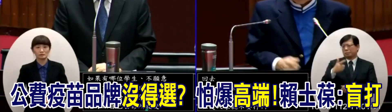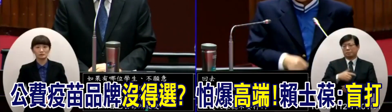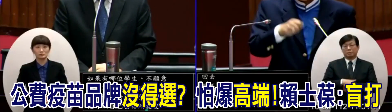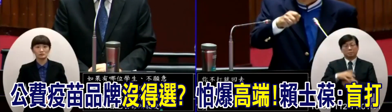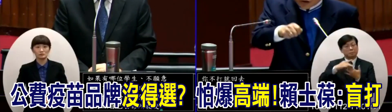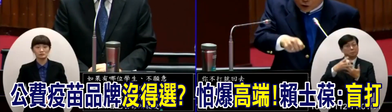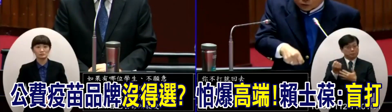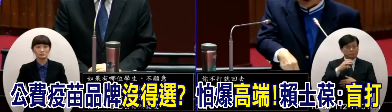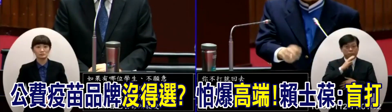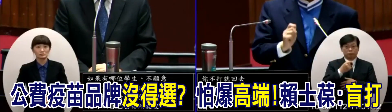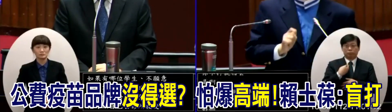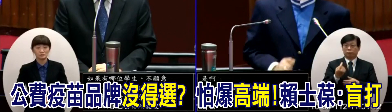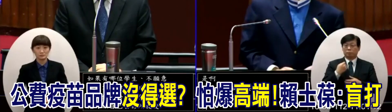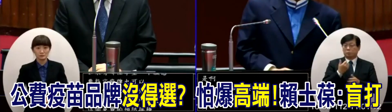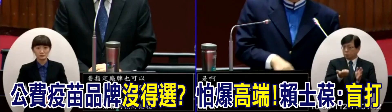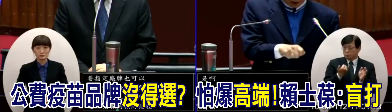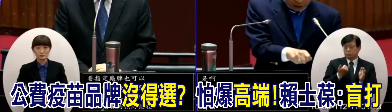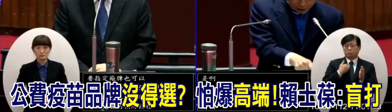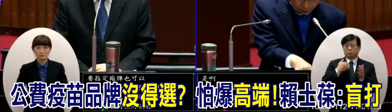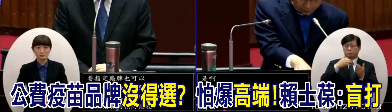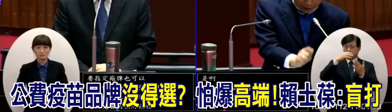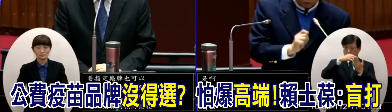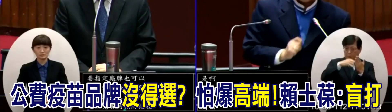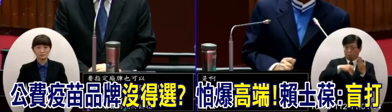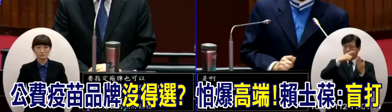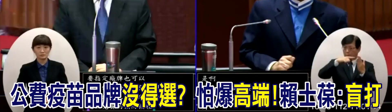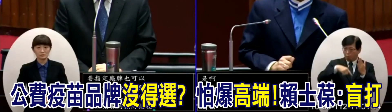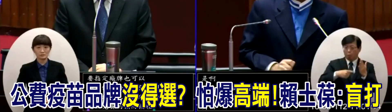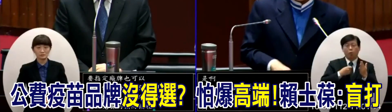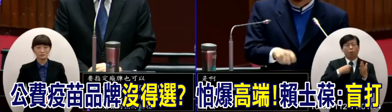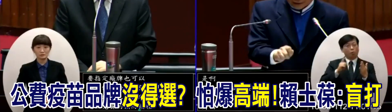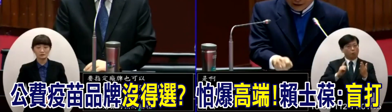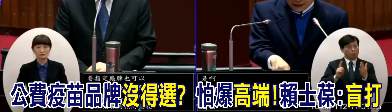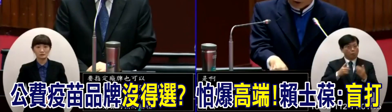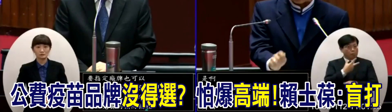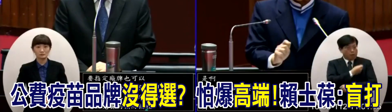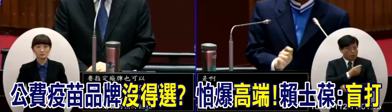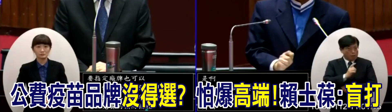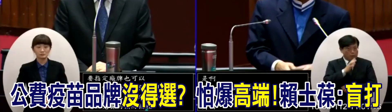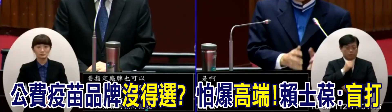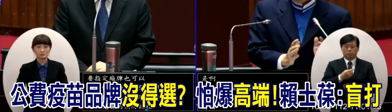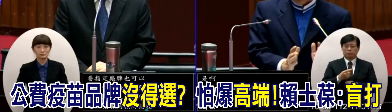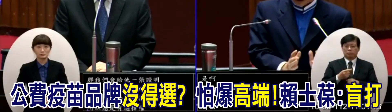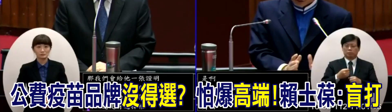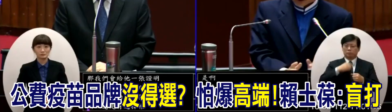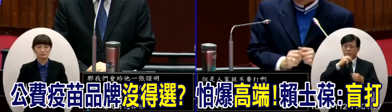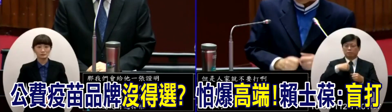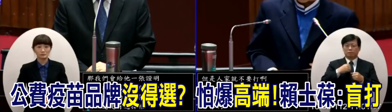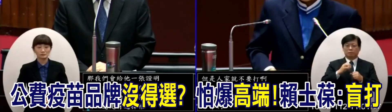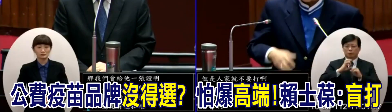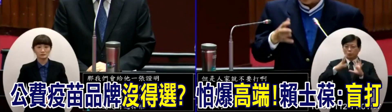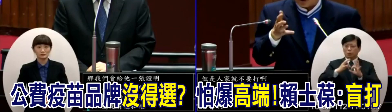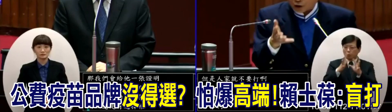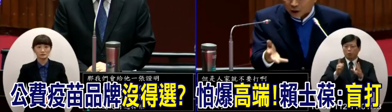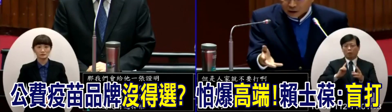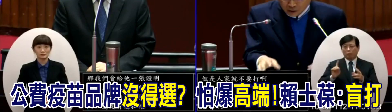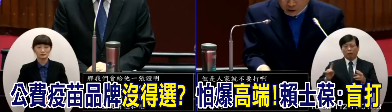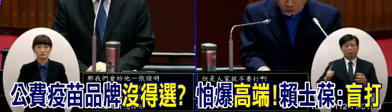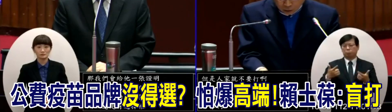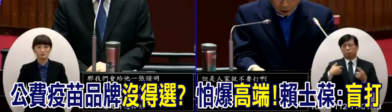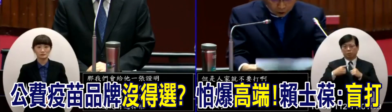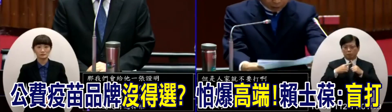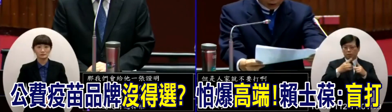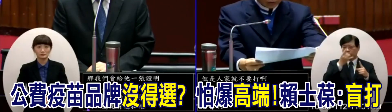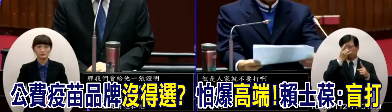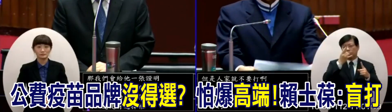了，选择权是事先我就勾了，我这个我要打国光，我要打三鹿威，这事先的选择权，你是去了才